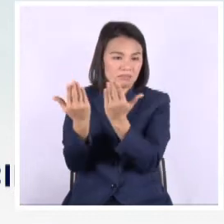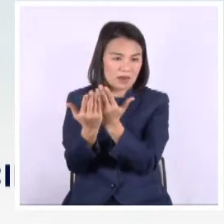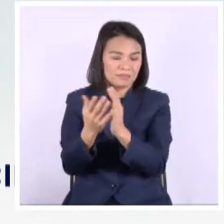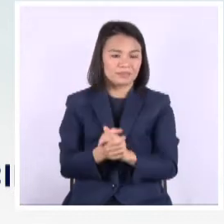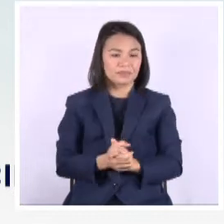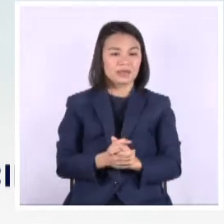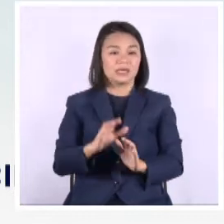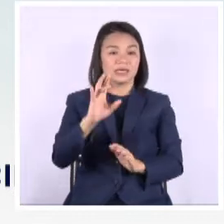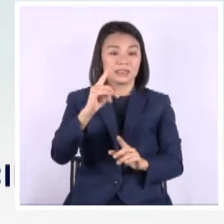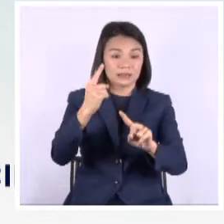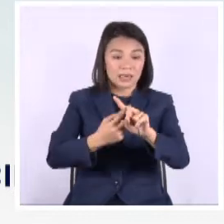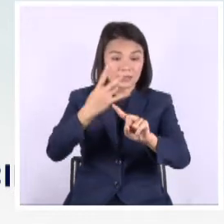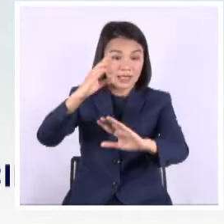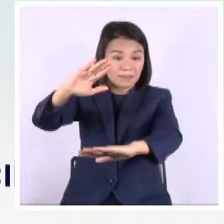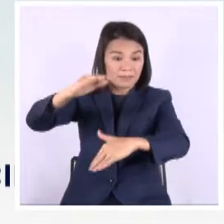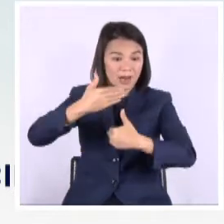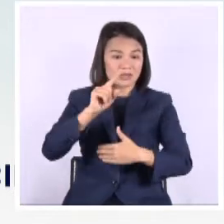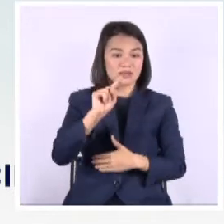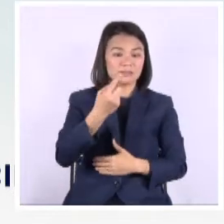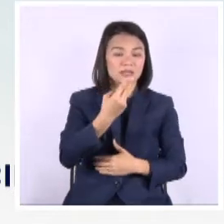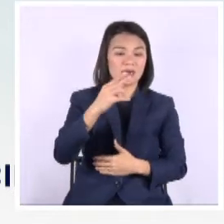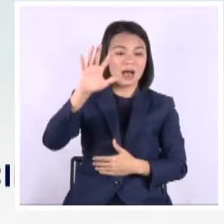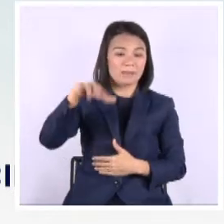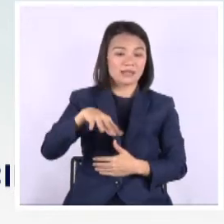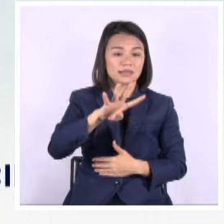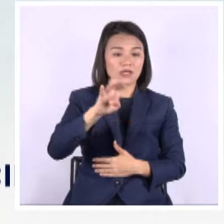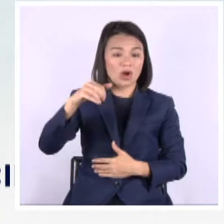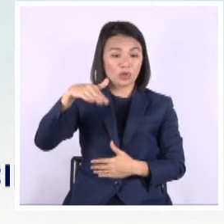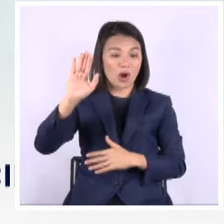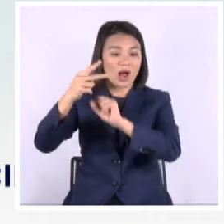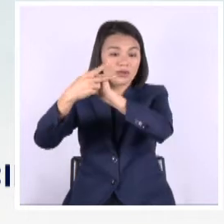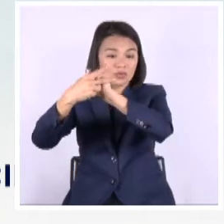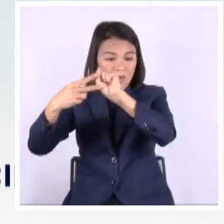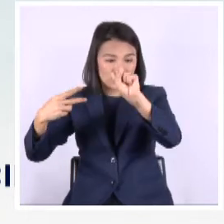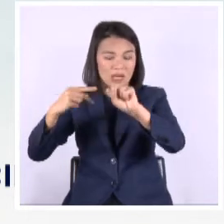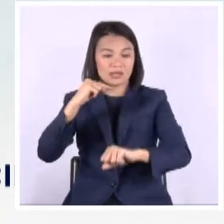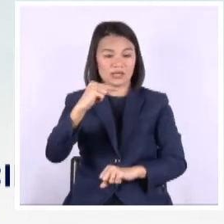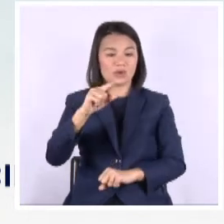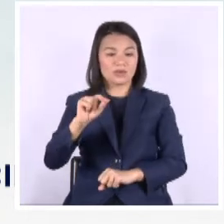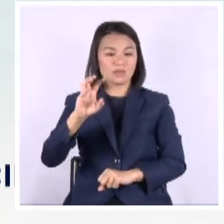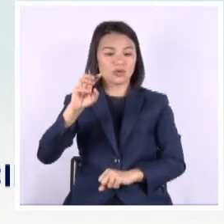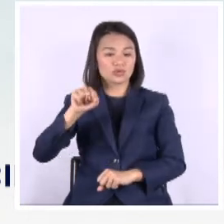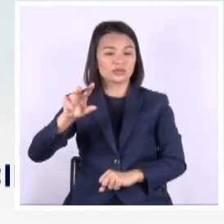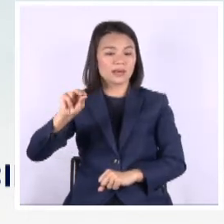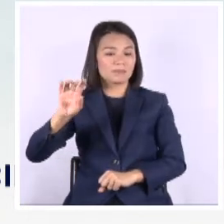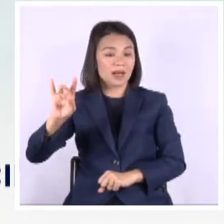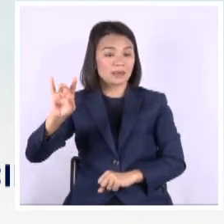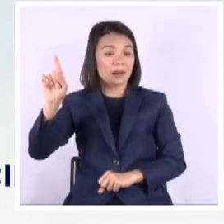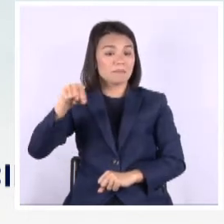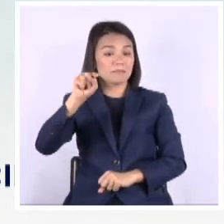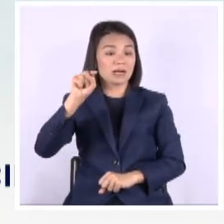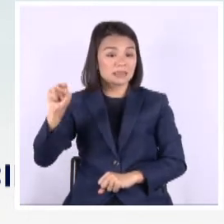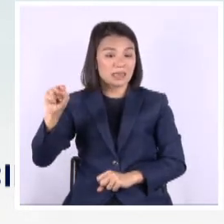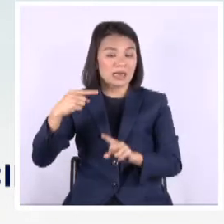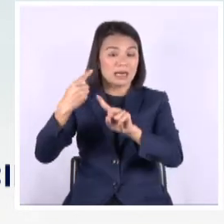ที่พักเดือนกรกฎาคมนะครับมีมูลค่า 15,000 76หน้าดอลลาร์สหรัฐปิดลบปลา 26.3 8%นะครับเทียบกับช่วง